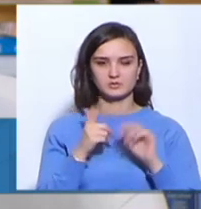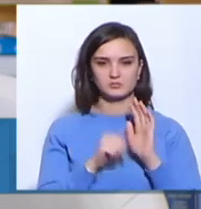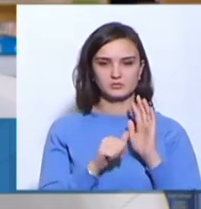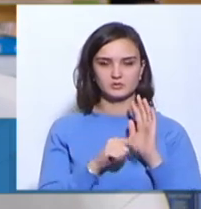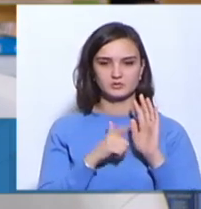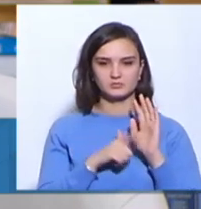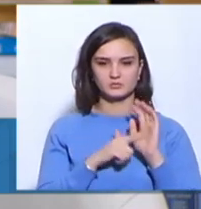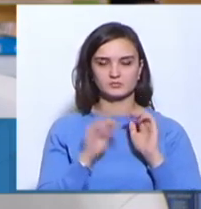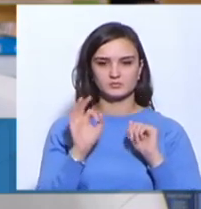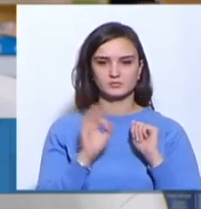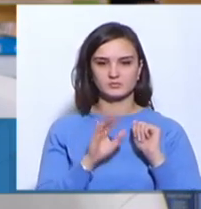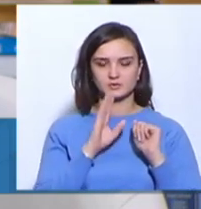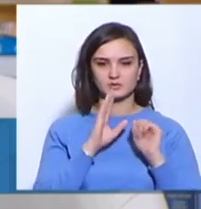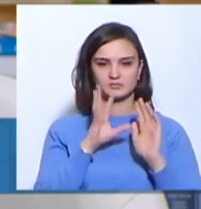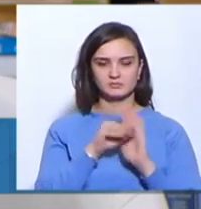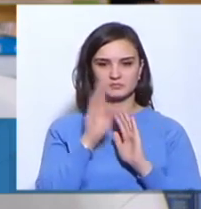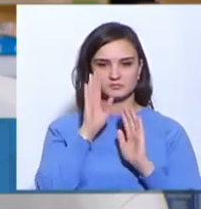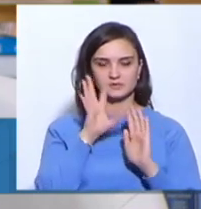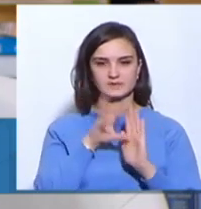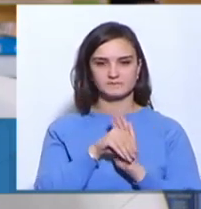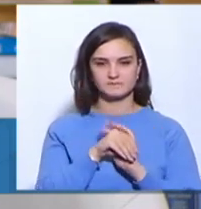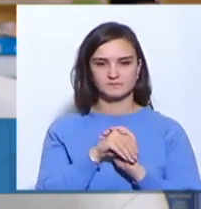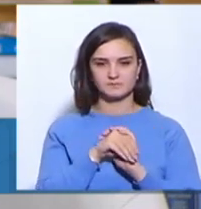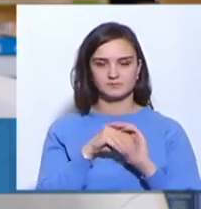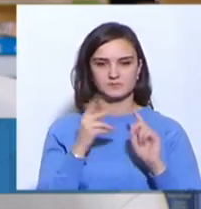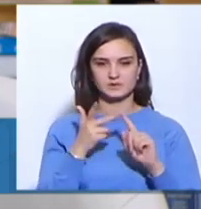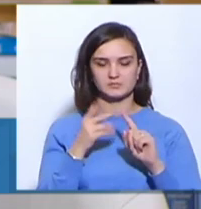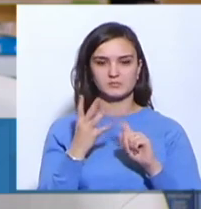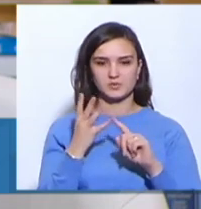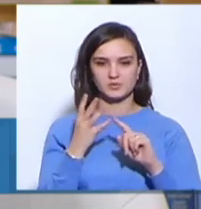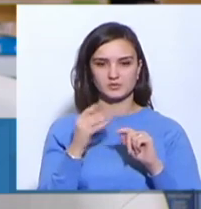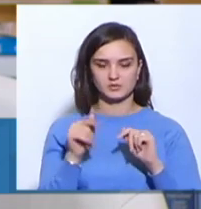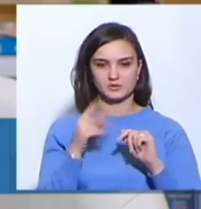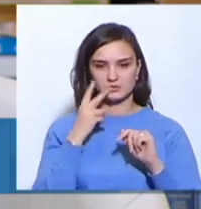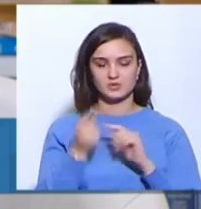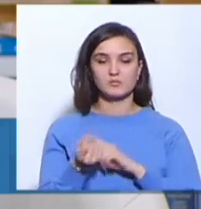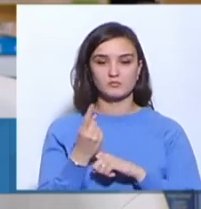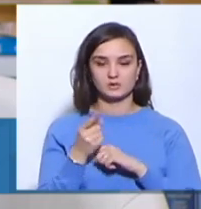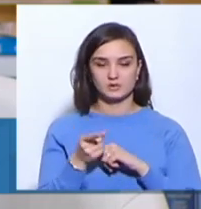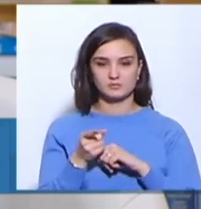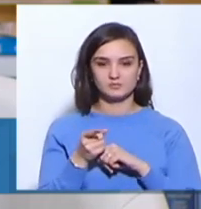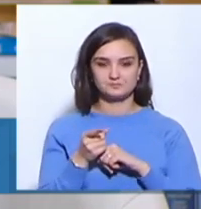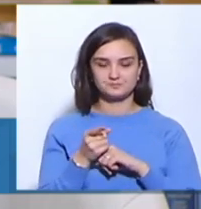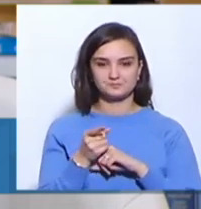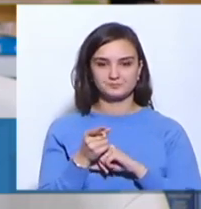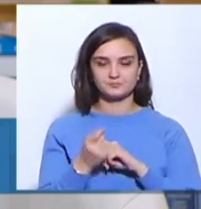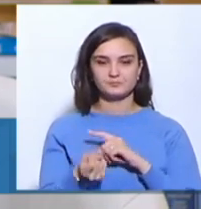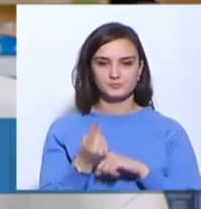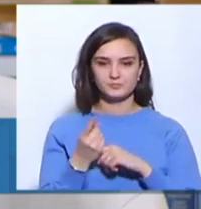60-70% შესაბამისად ქალებსა და მამაკაცებში მესამე და მეოთხე სტადიაზე გამოვლინდება. გამოვლენა